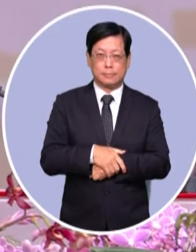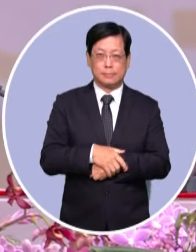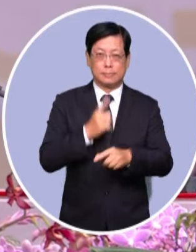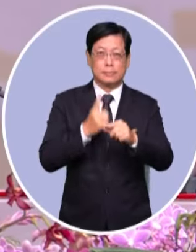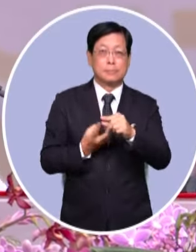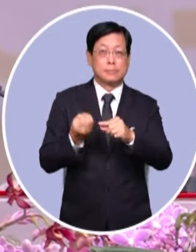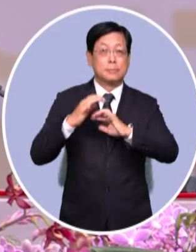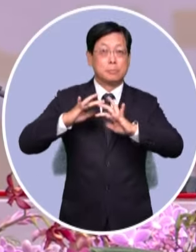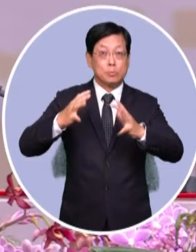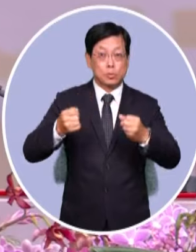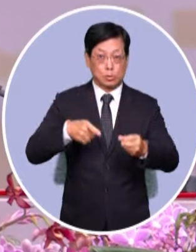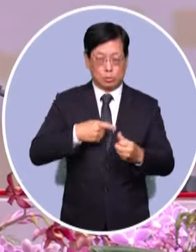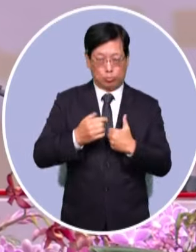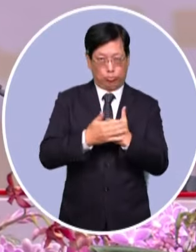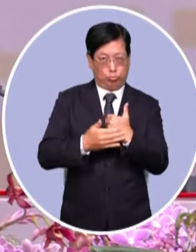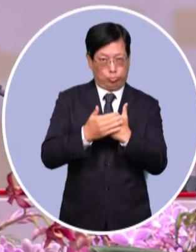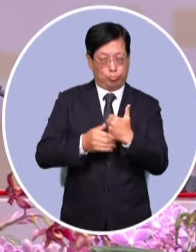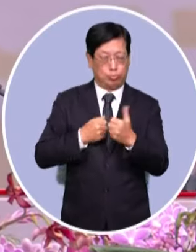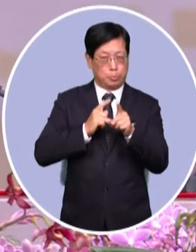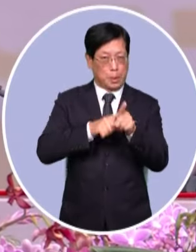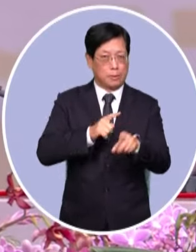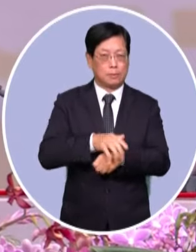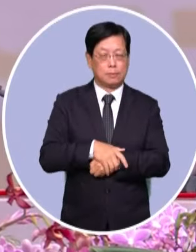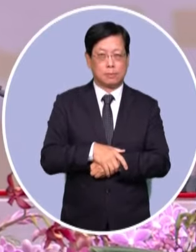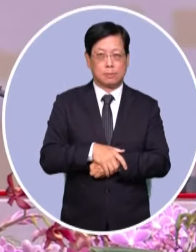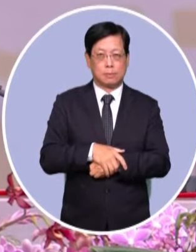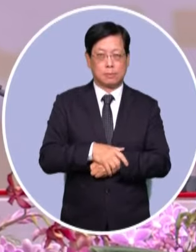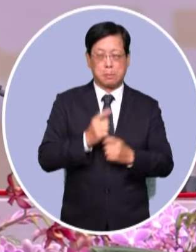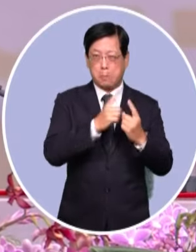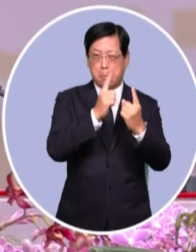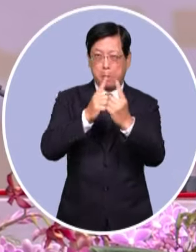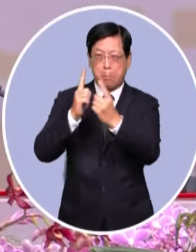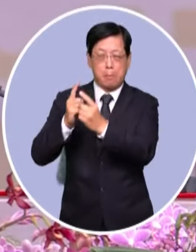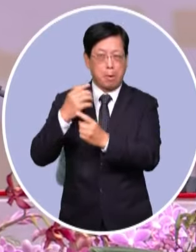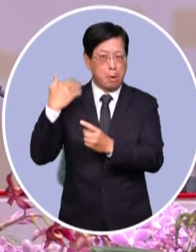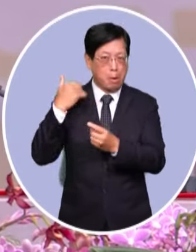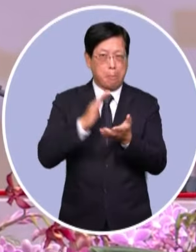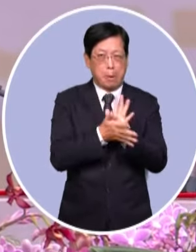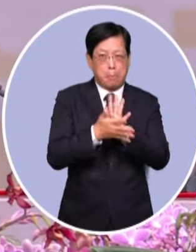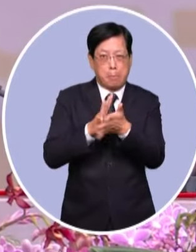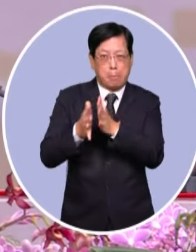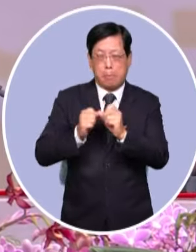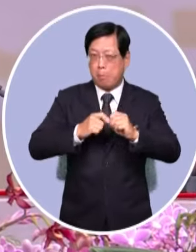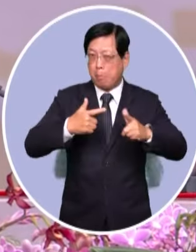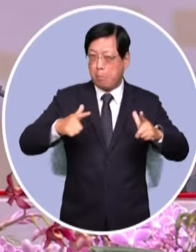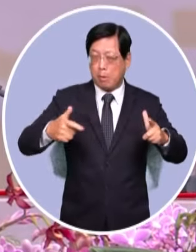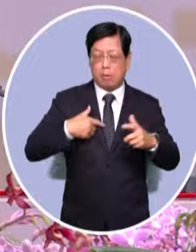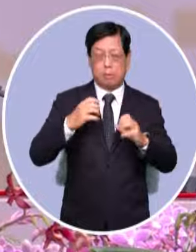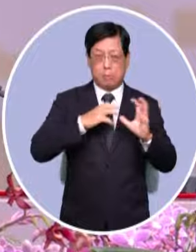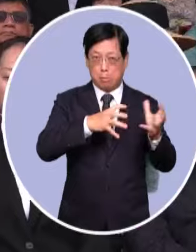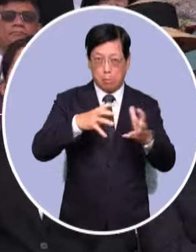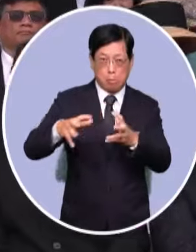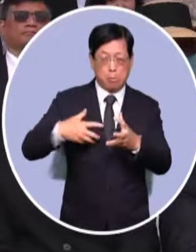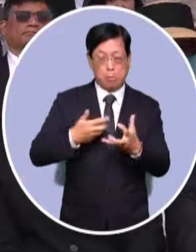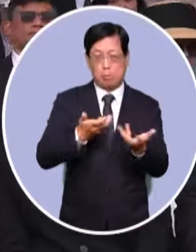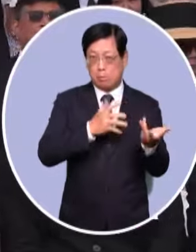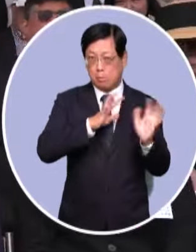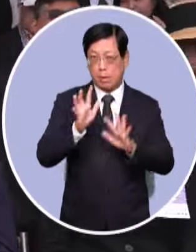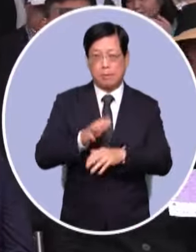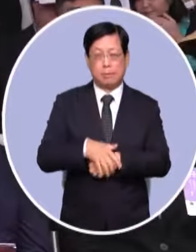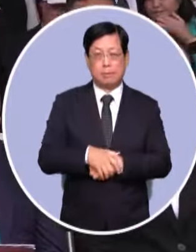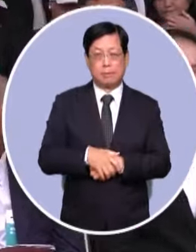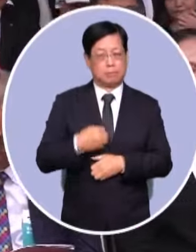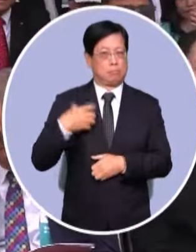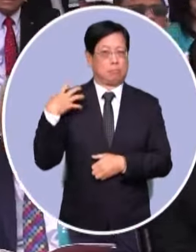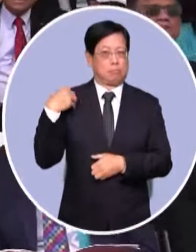华民国的保护之下，历经了各种风云变幻的国际政经情势，我们依